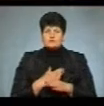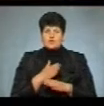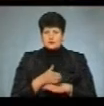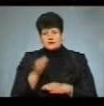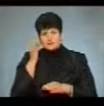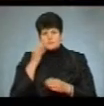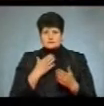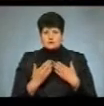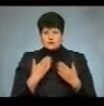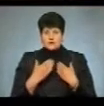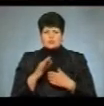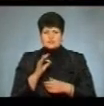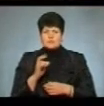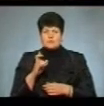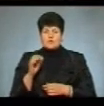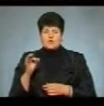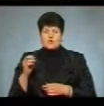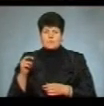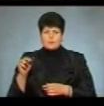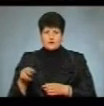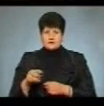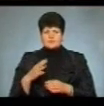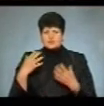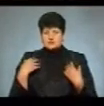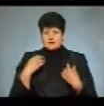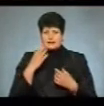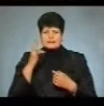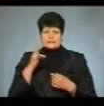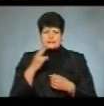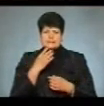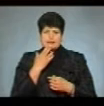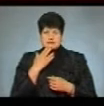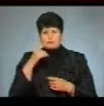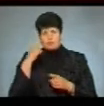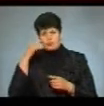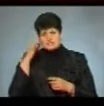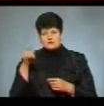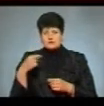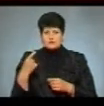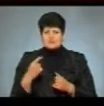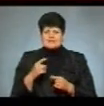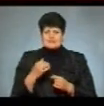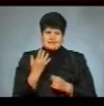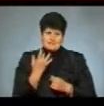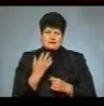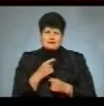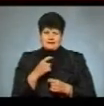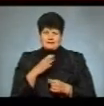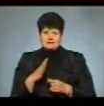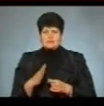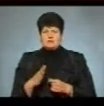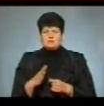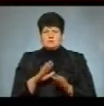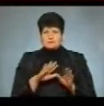Нагадаю, ми спілкувалися з Олександром Богомолом, начальником Нацполіції в Тернопільській області. За декілька хвилин,